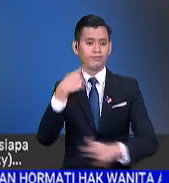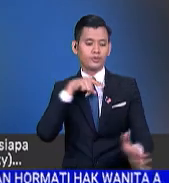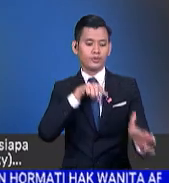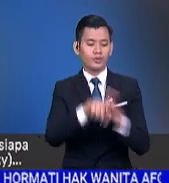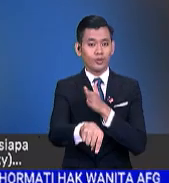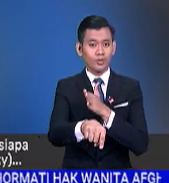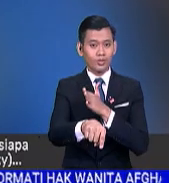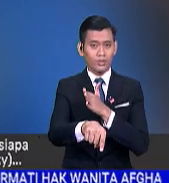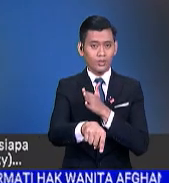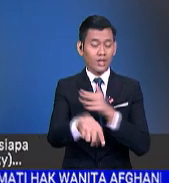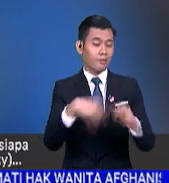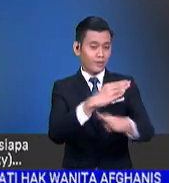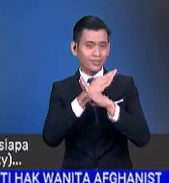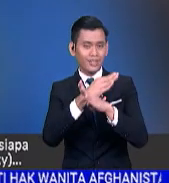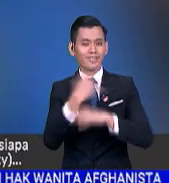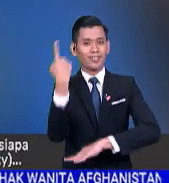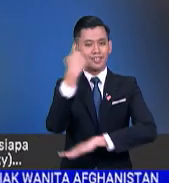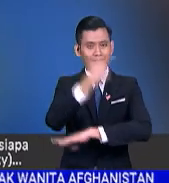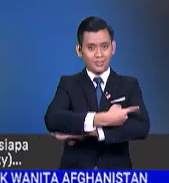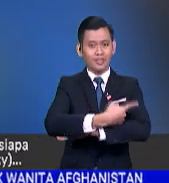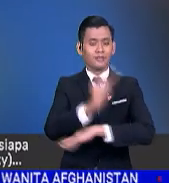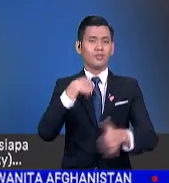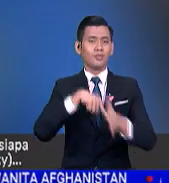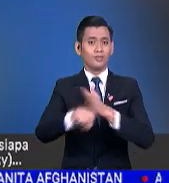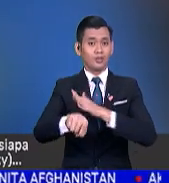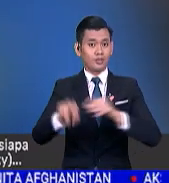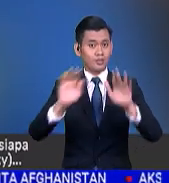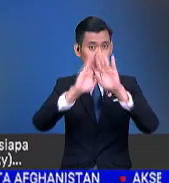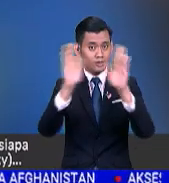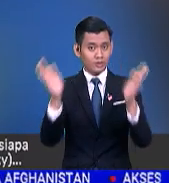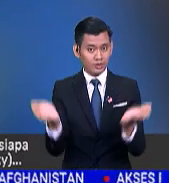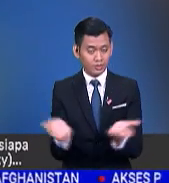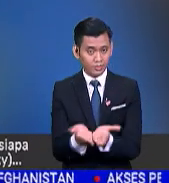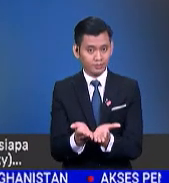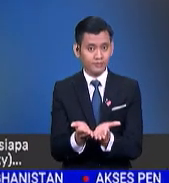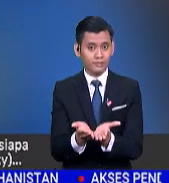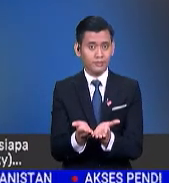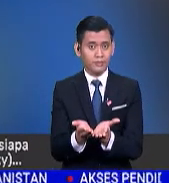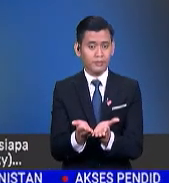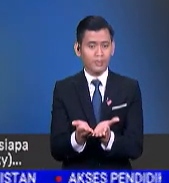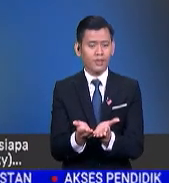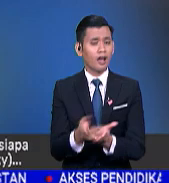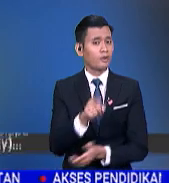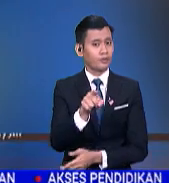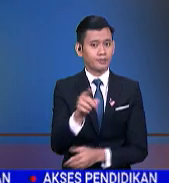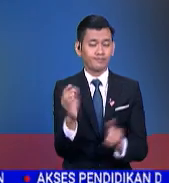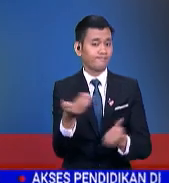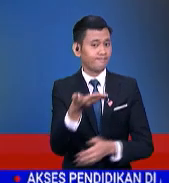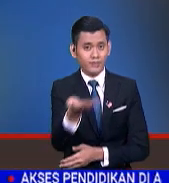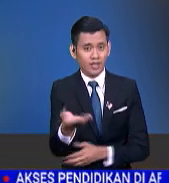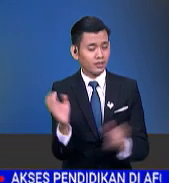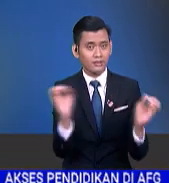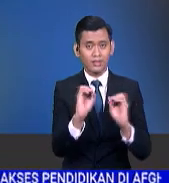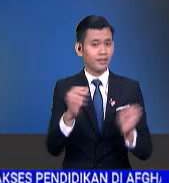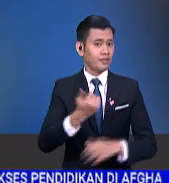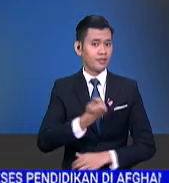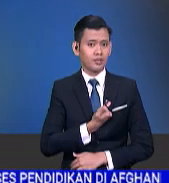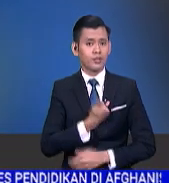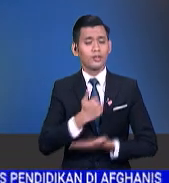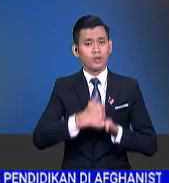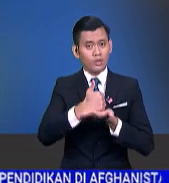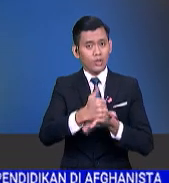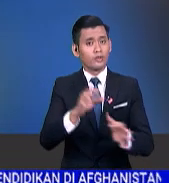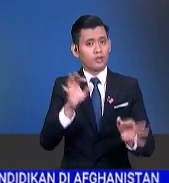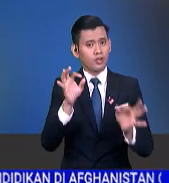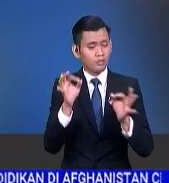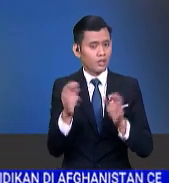menerima panggilan, depresi, penyakit, bahawa kamu tidak bersendirian. Tolong jangan fikir bahawa dalam